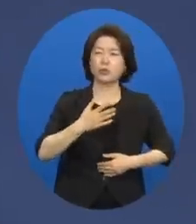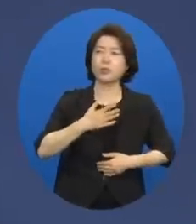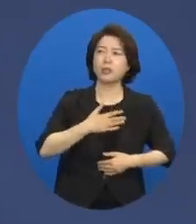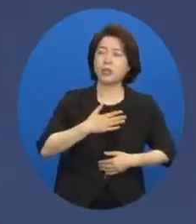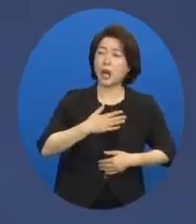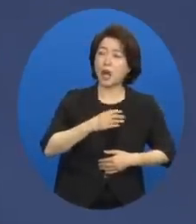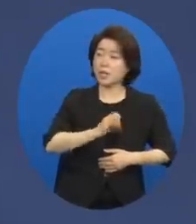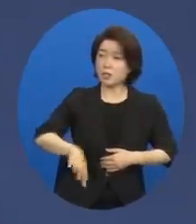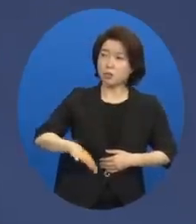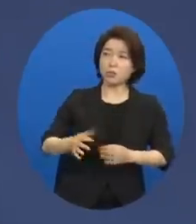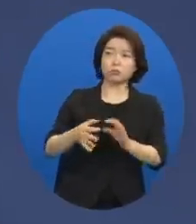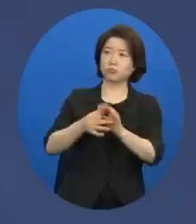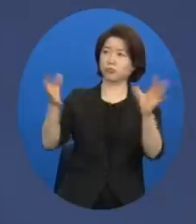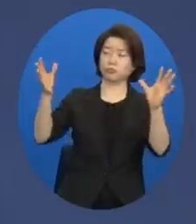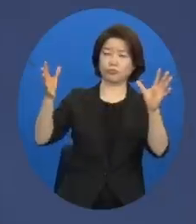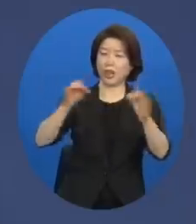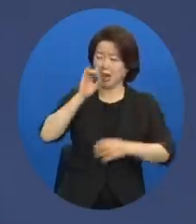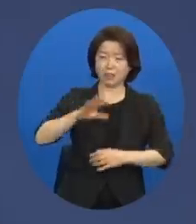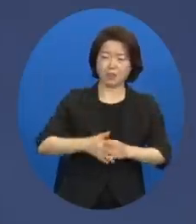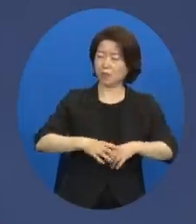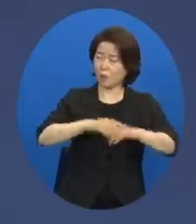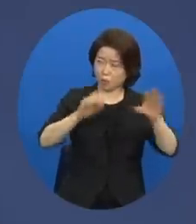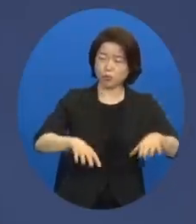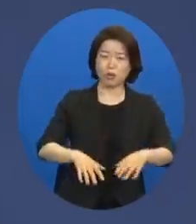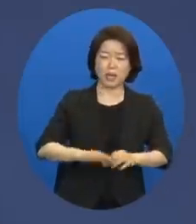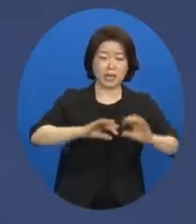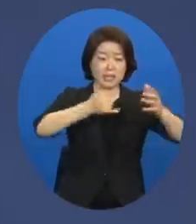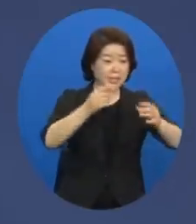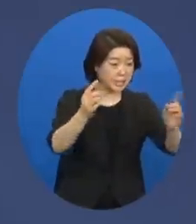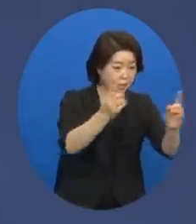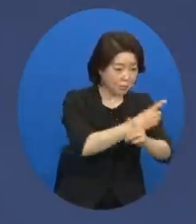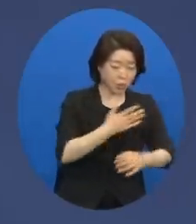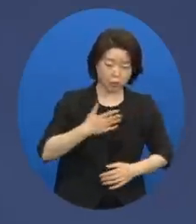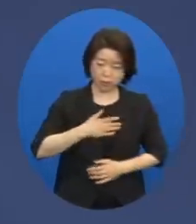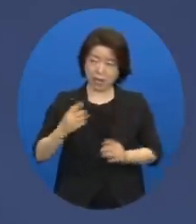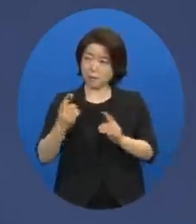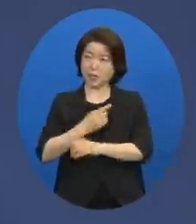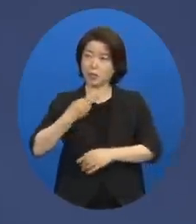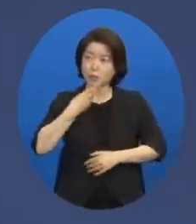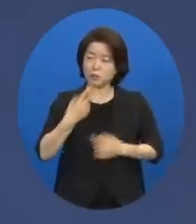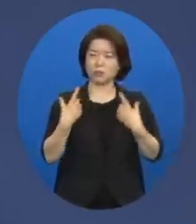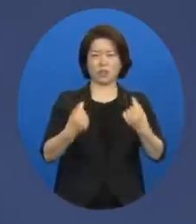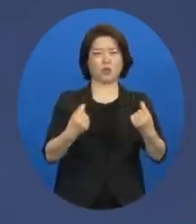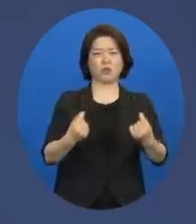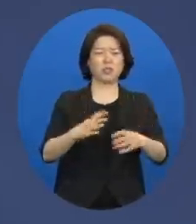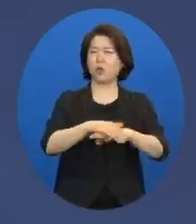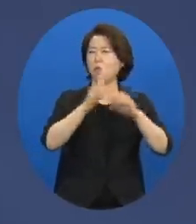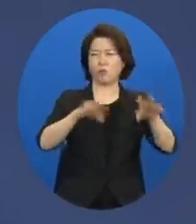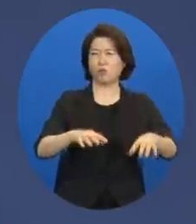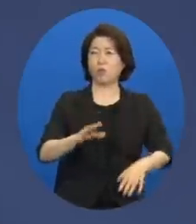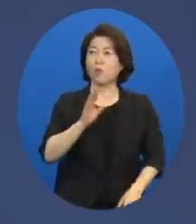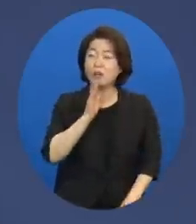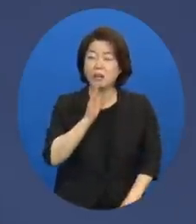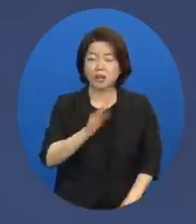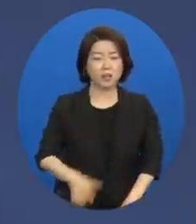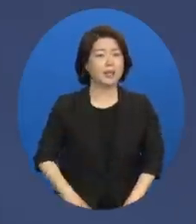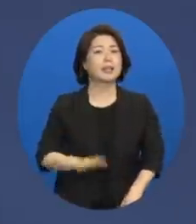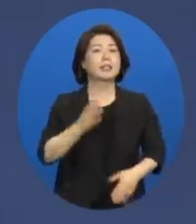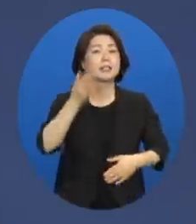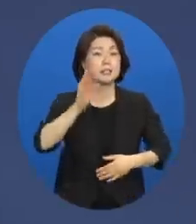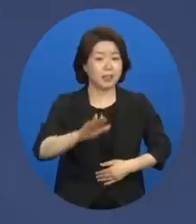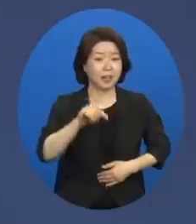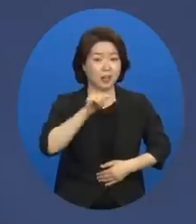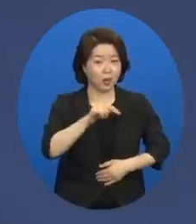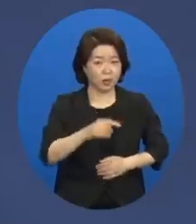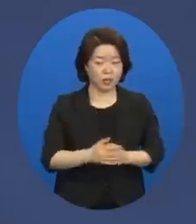아무 소용이 없는 거잖아요. 세상 다 바뀌어도 내가 안 바뀌면 여전히 아무것도 아닌 거잖아요. 자, 그런데